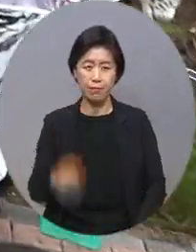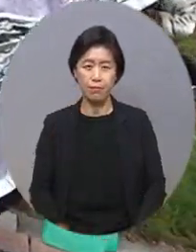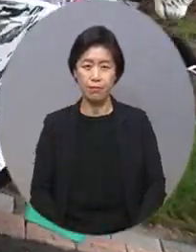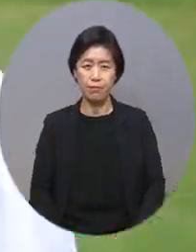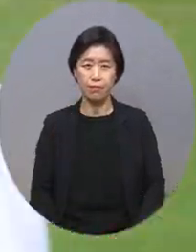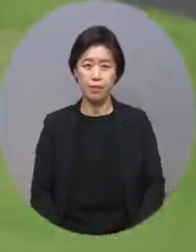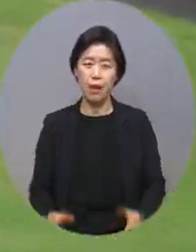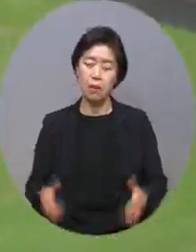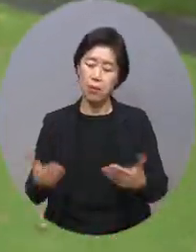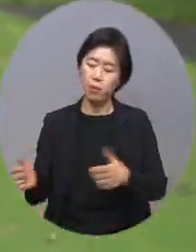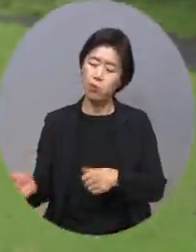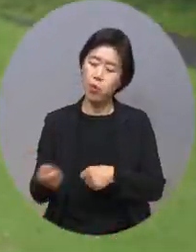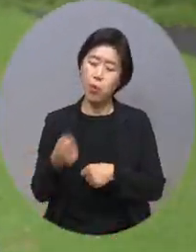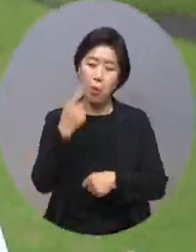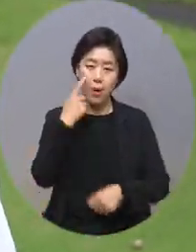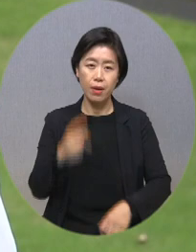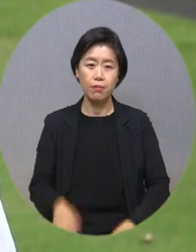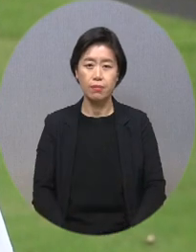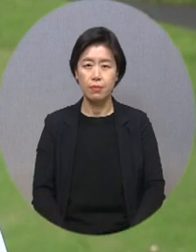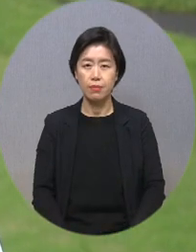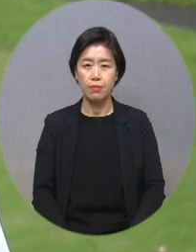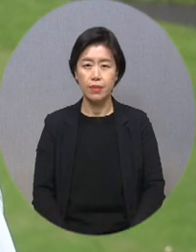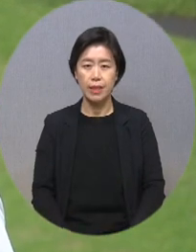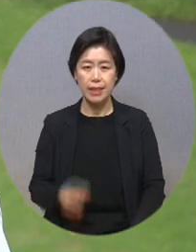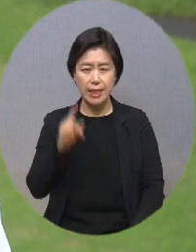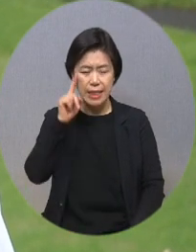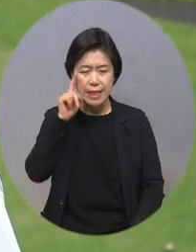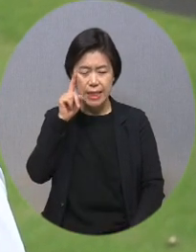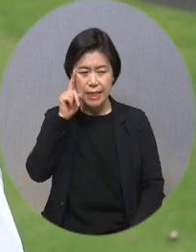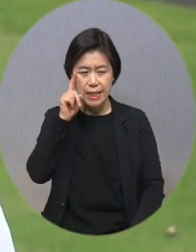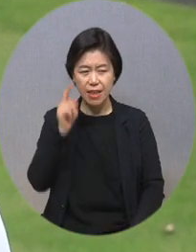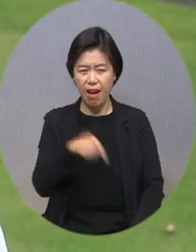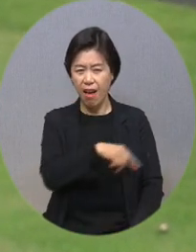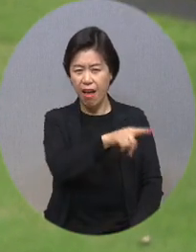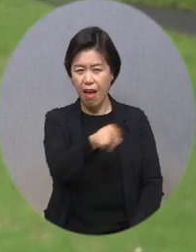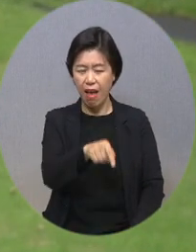가볍게 투. 아, 진짜 저 지금 검은 사제들한테 말린